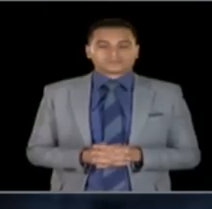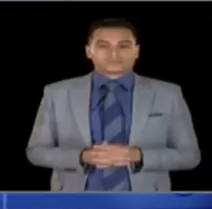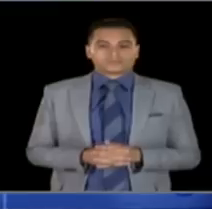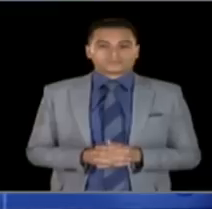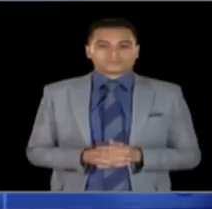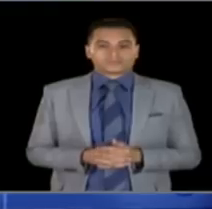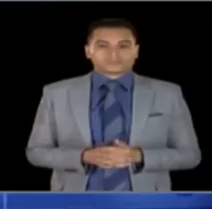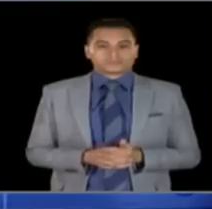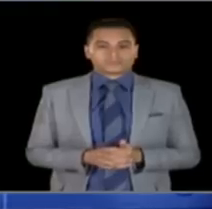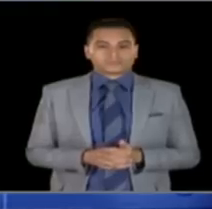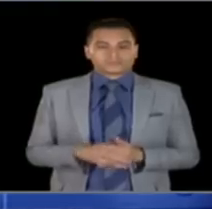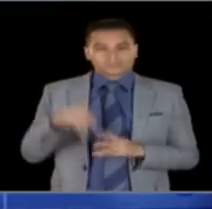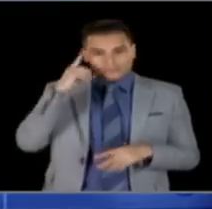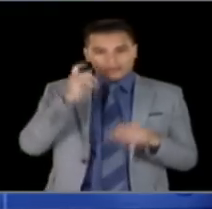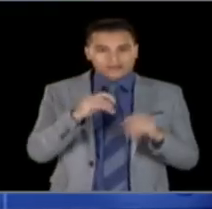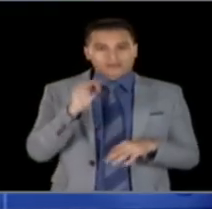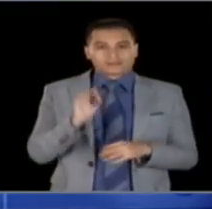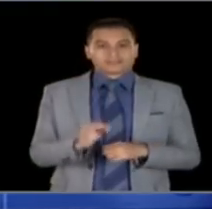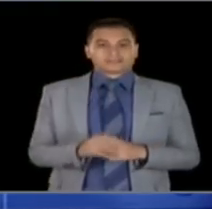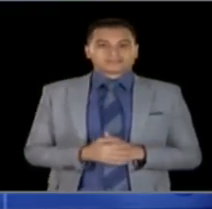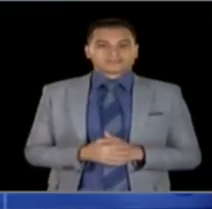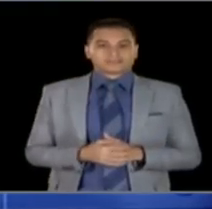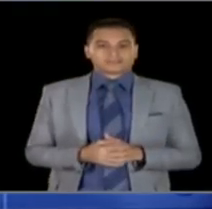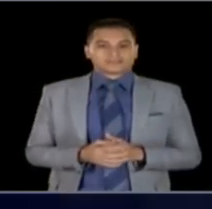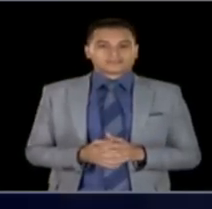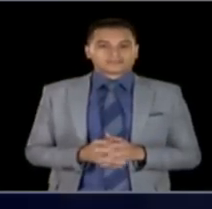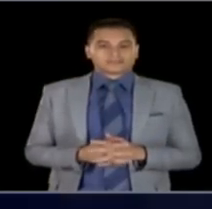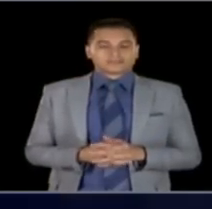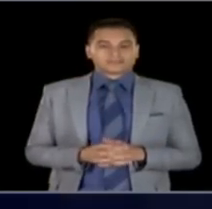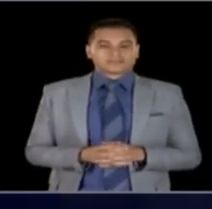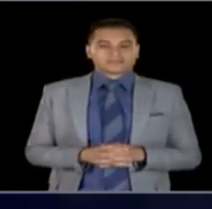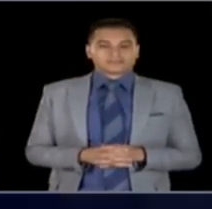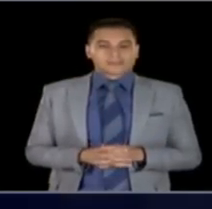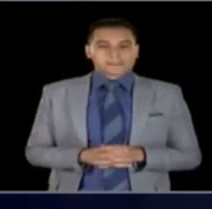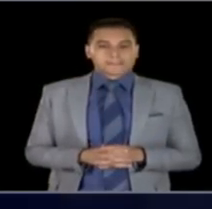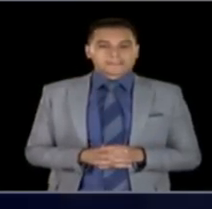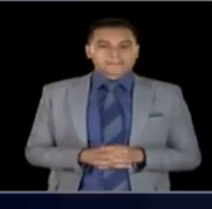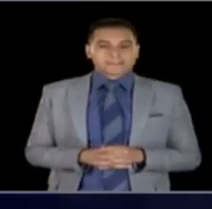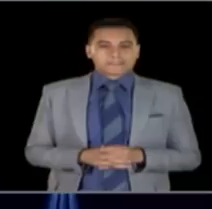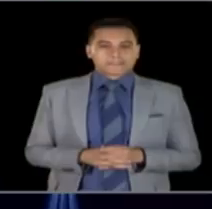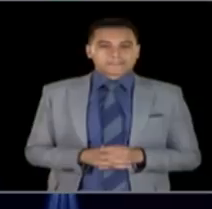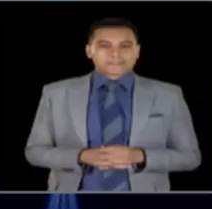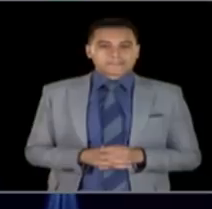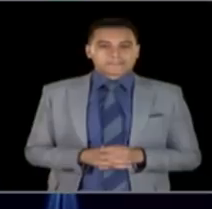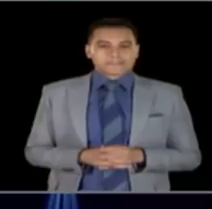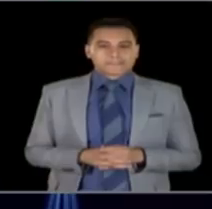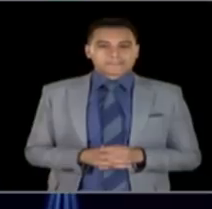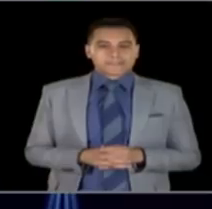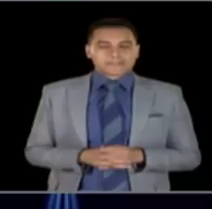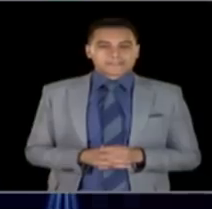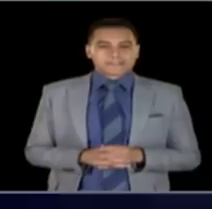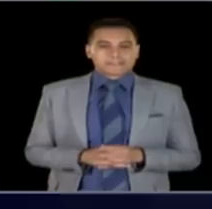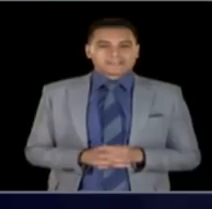الآن جدا، الآن جدا. هنخرج صفر، هنخرج صفر ولا ايه؟ ناقص؟ اه